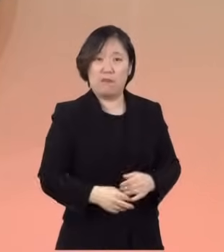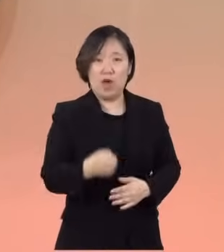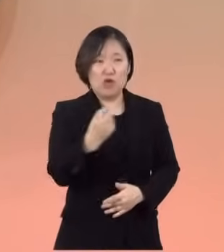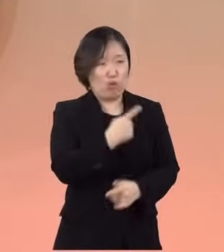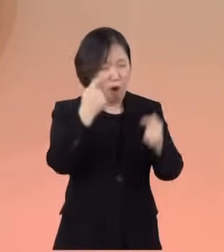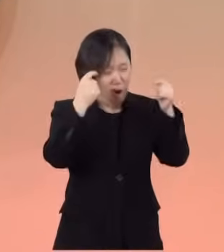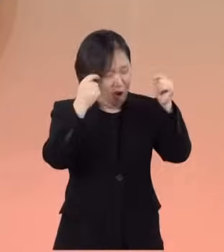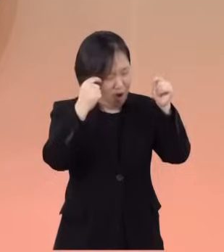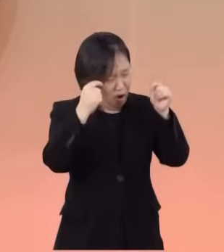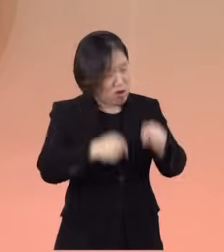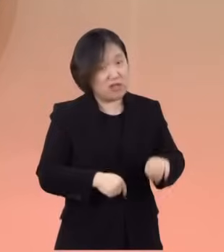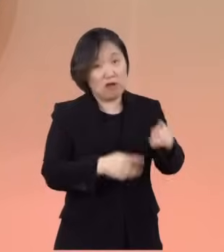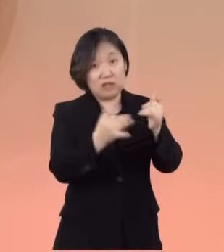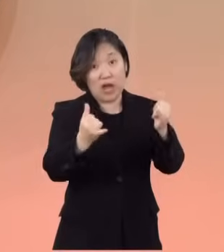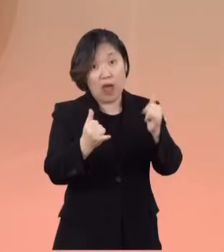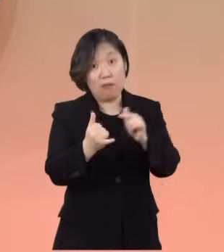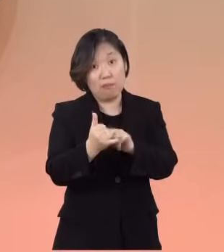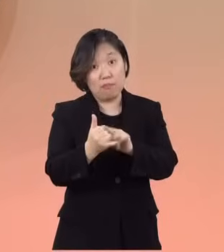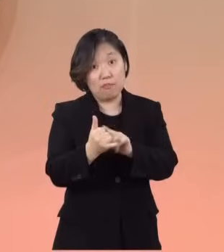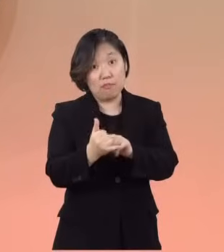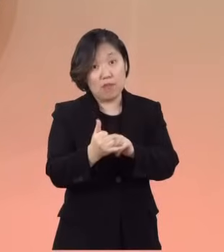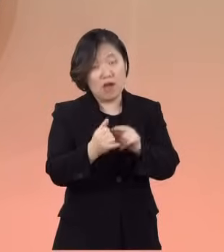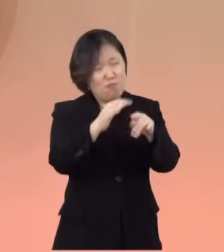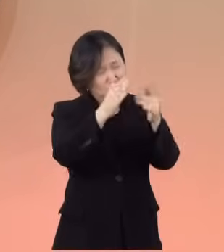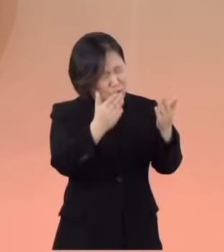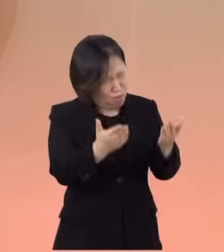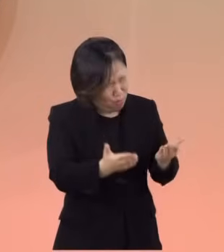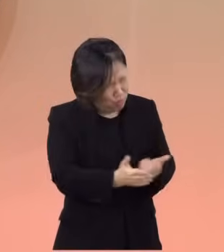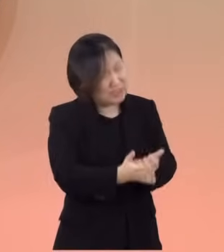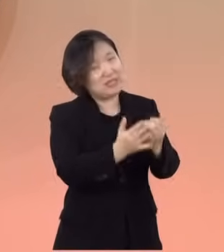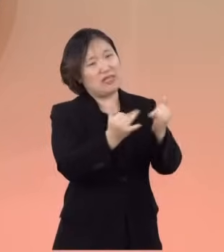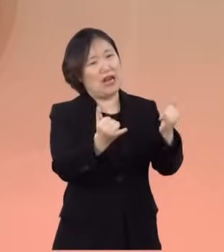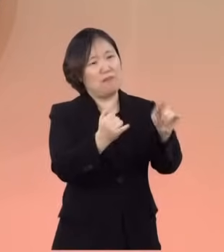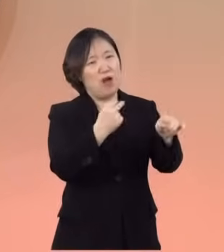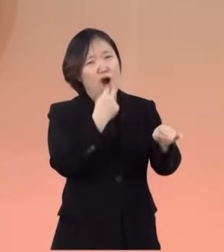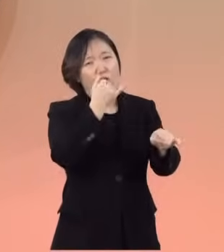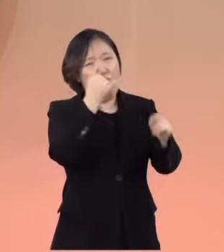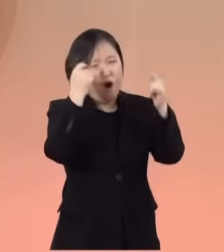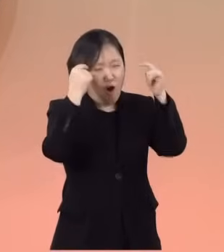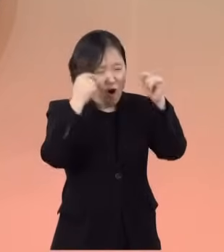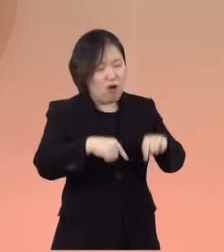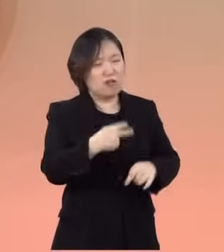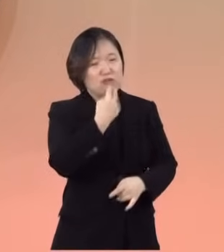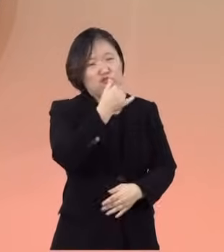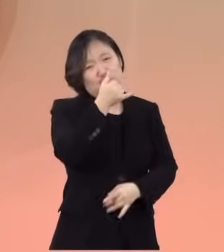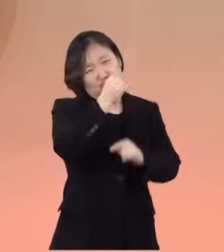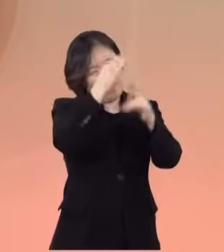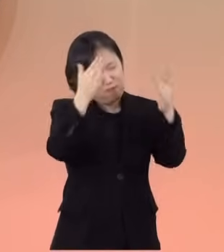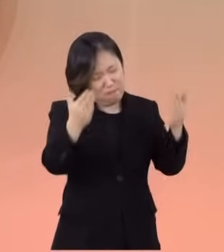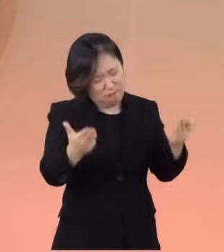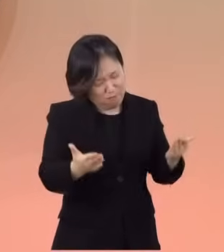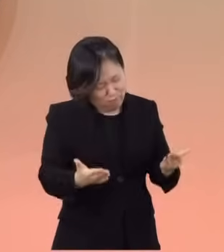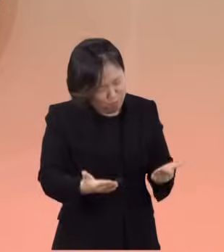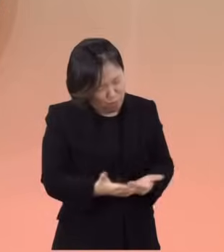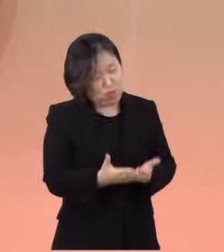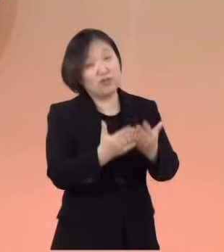사람 어 어리이 가한 사람에 이르기까지 수많은